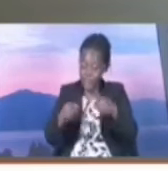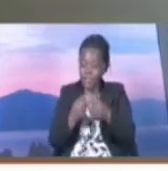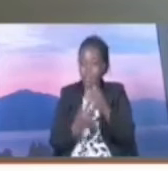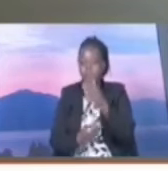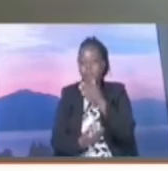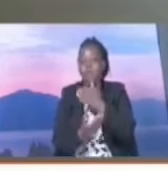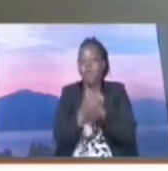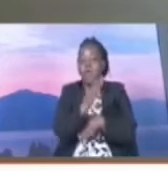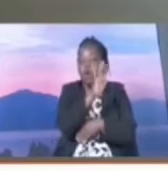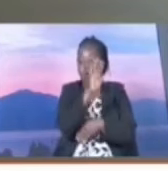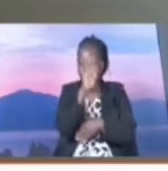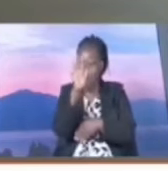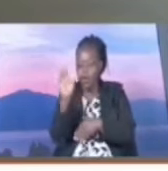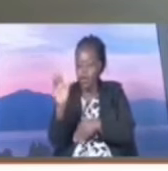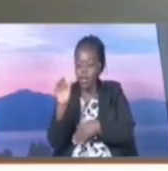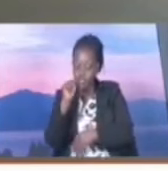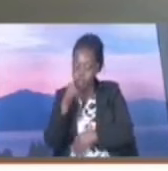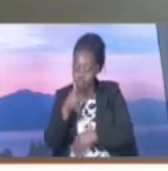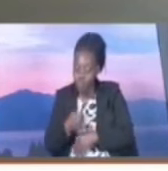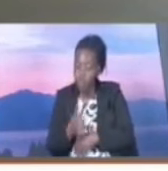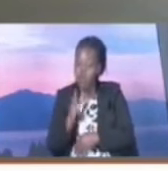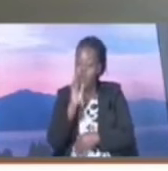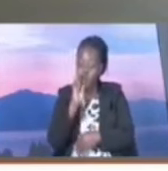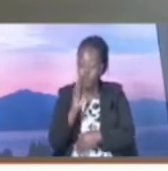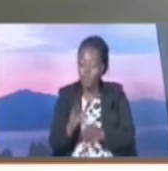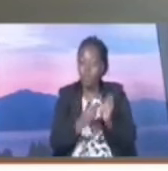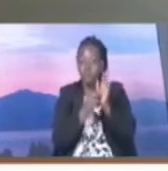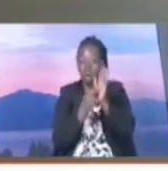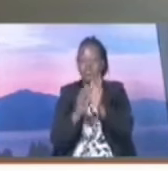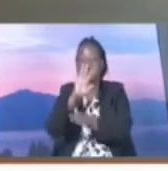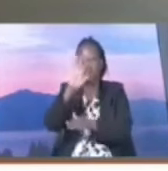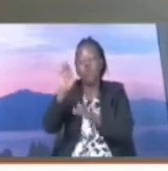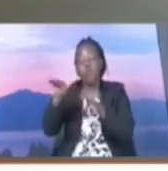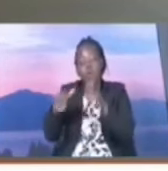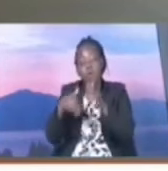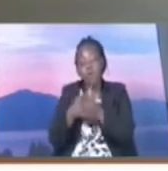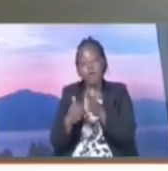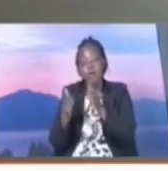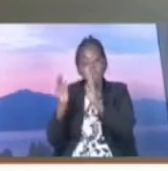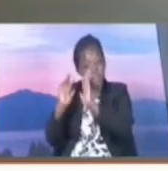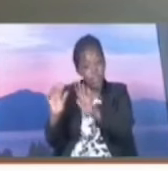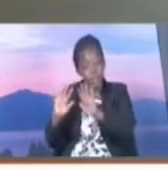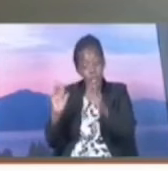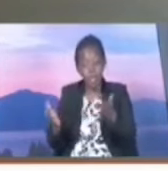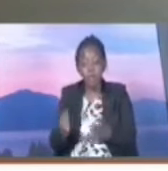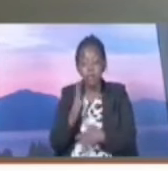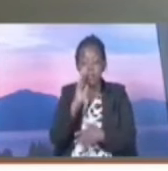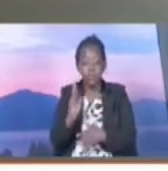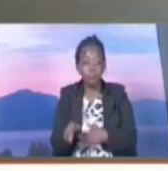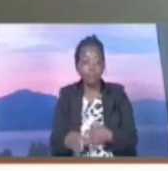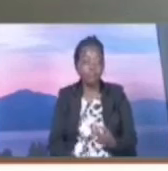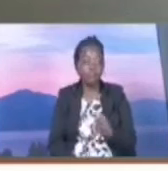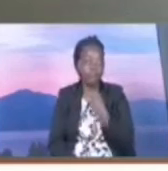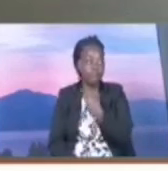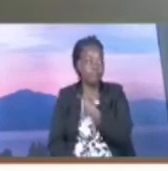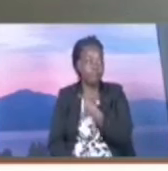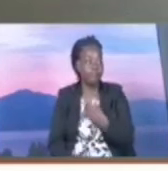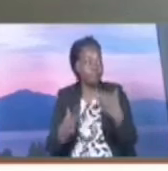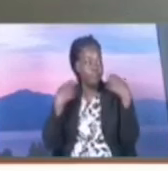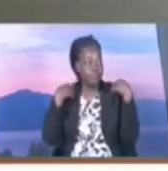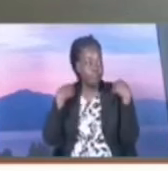okeseza, n'enkya we tugenda okubeera nga tukulaga emikolo gyonna nga bwe gigenda okutambula. Nze Sanyu Robina Mweruka, ndi ne Mebo